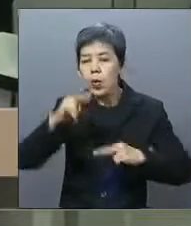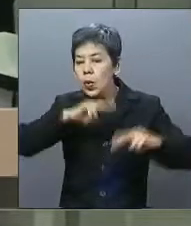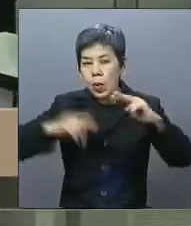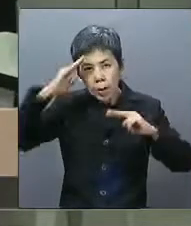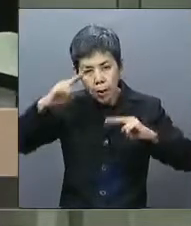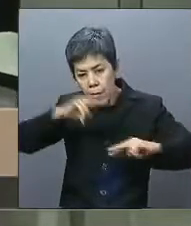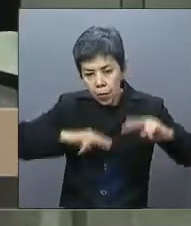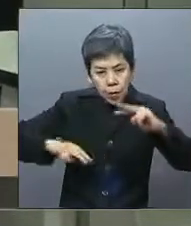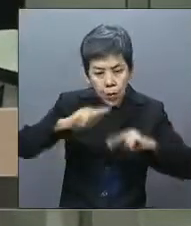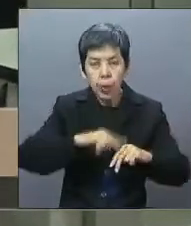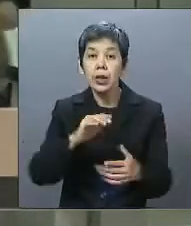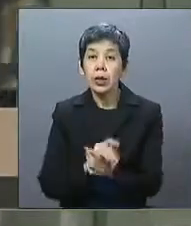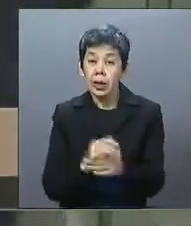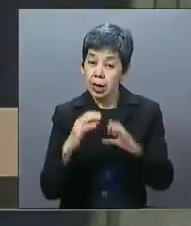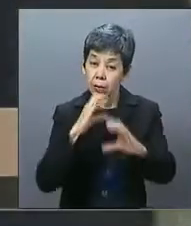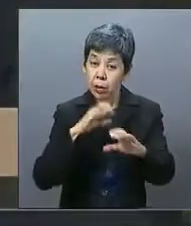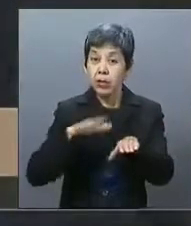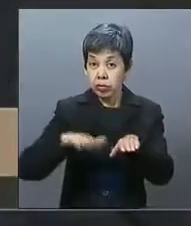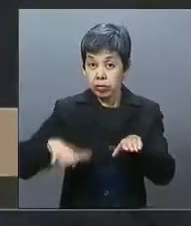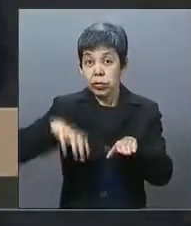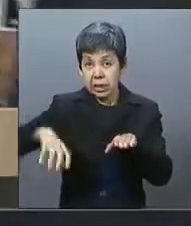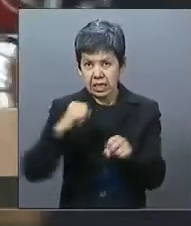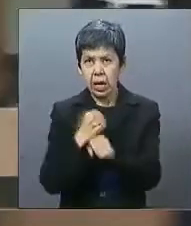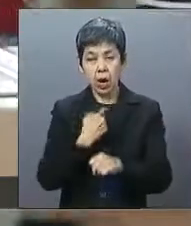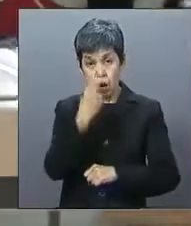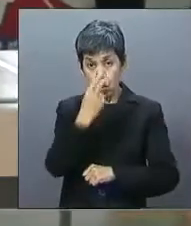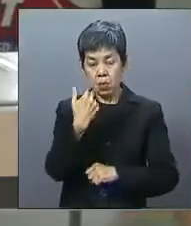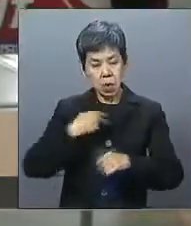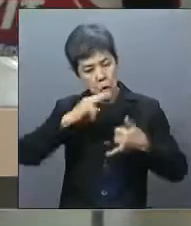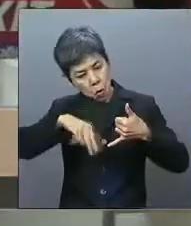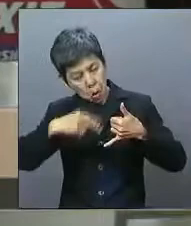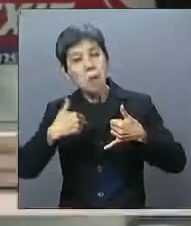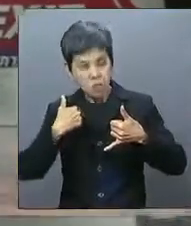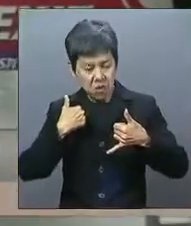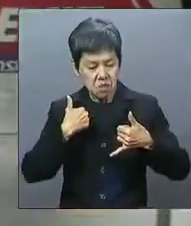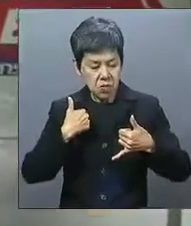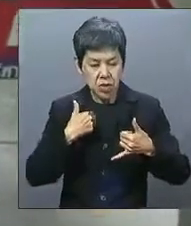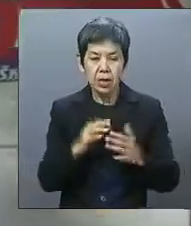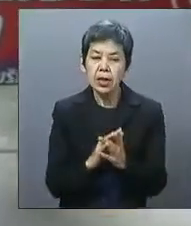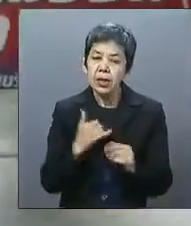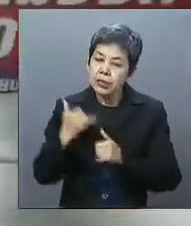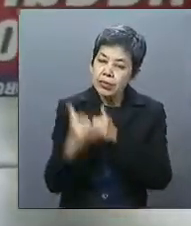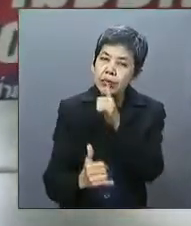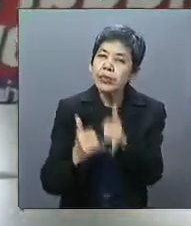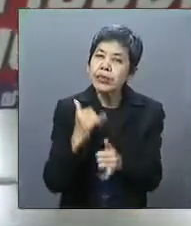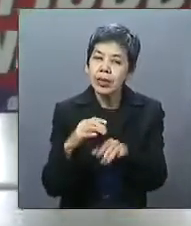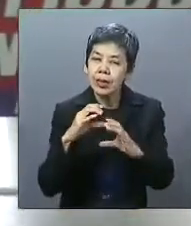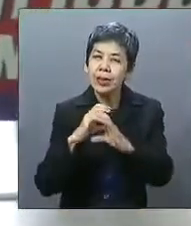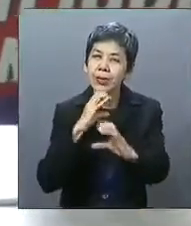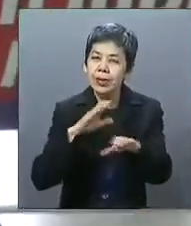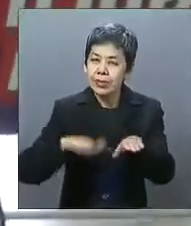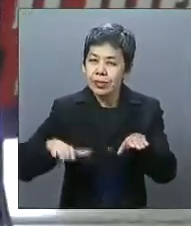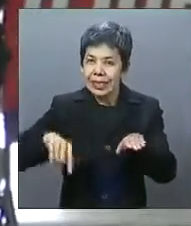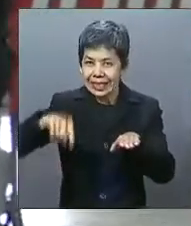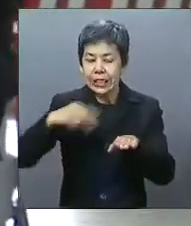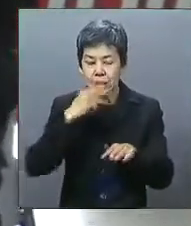ที่บริเวณสถานีขนส่งอย่างเช่นด้านหลังของผมนะครับก็จะมีการตรวจเข้มประชาชนที่จะเดินทางเข้ามาที่สถานีขนส่งหมอชิด2ค่อนข้าง